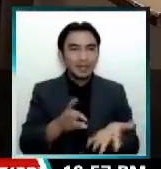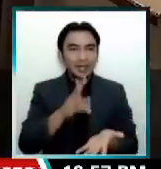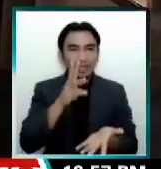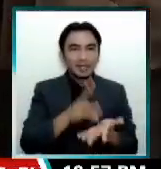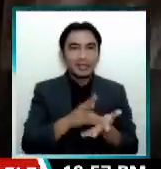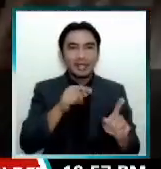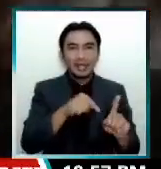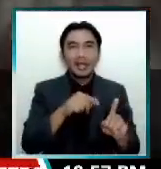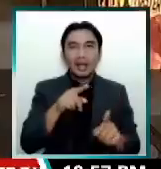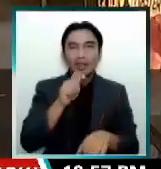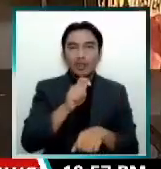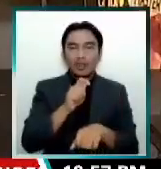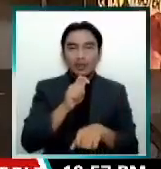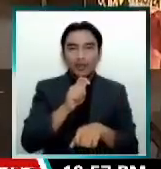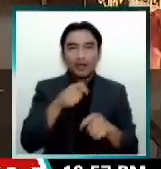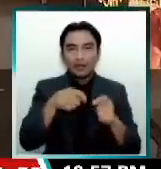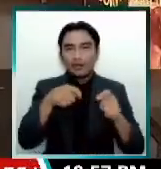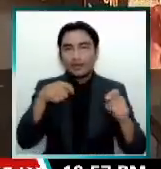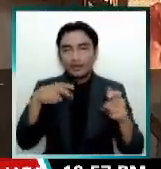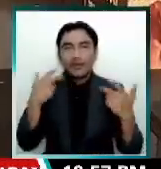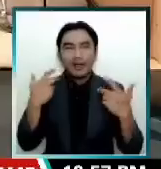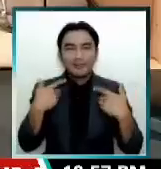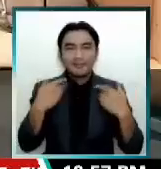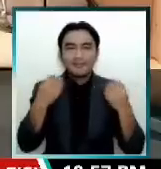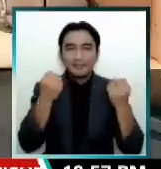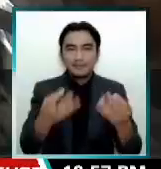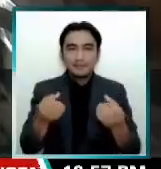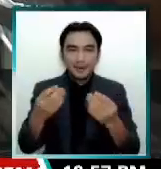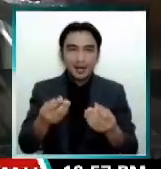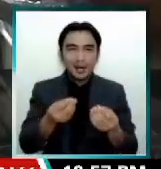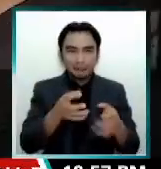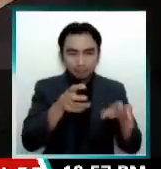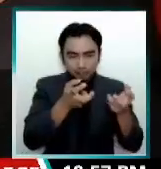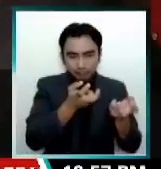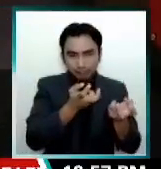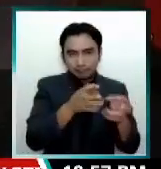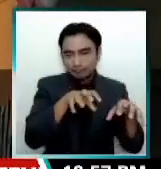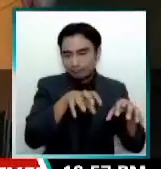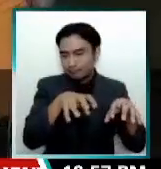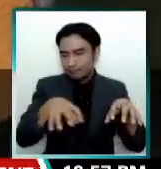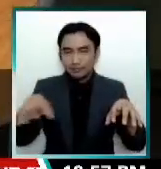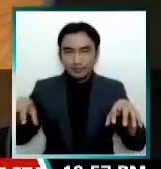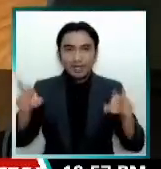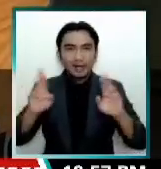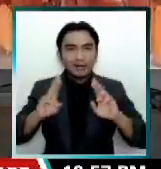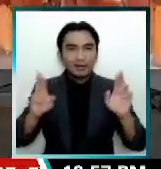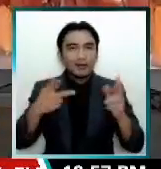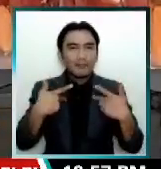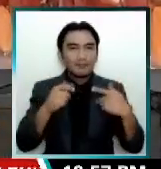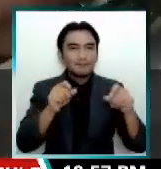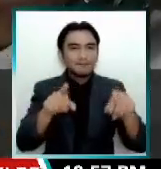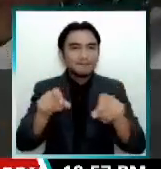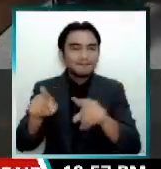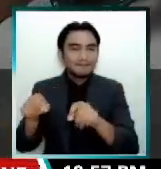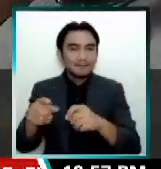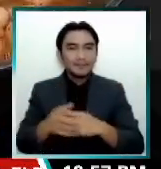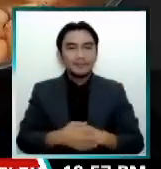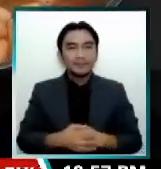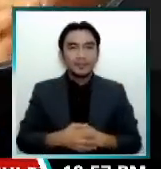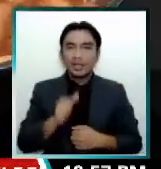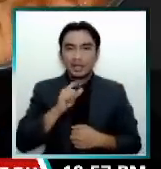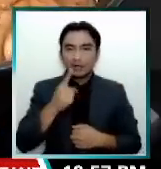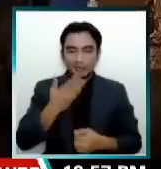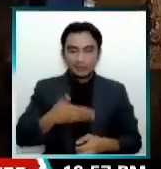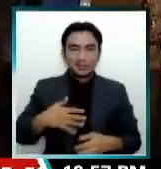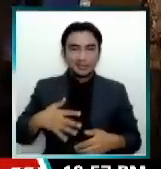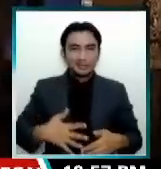Manila, mala fiesta ang dami ng food stalls na swak sa food trippers. Hindi lang ang iyong tiyan ang mabubusog, kundi